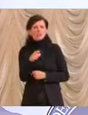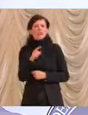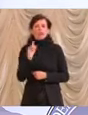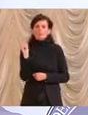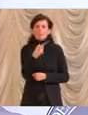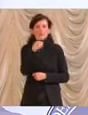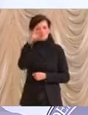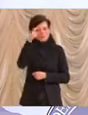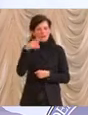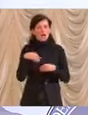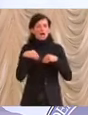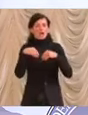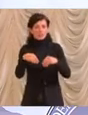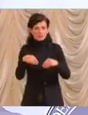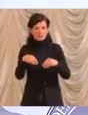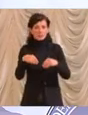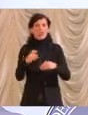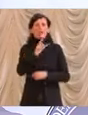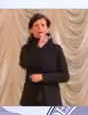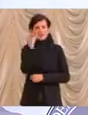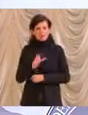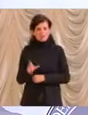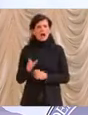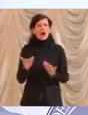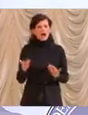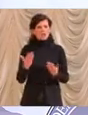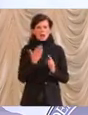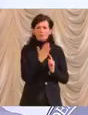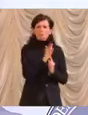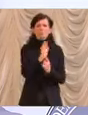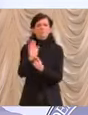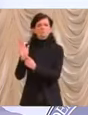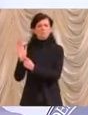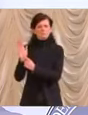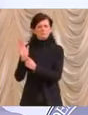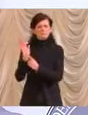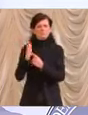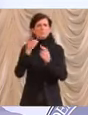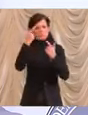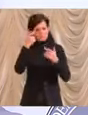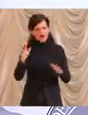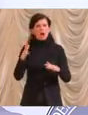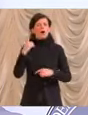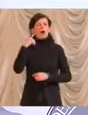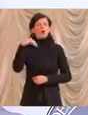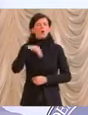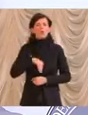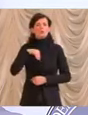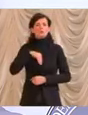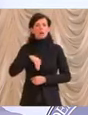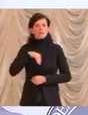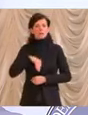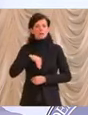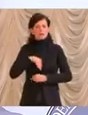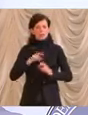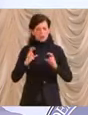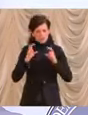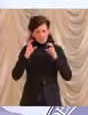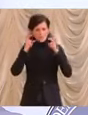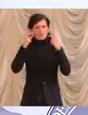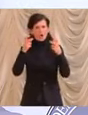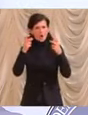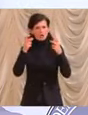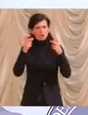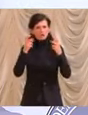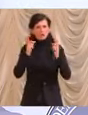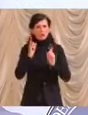emergenza. L'Italia si sta dimostrando completamente consapevole di quello che è lo sforzo, la reazione